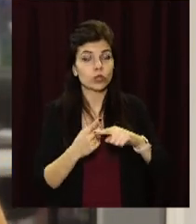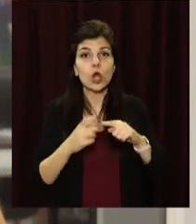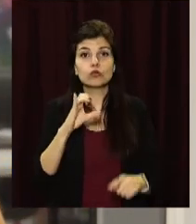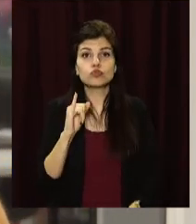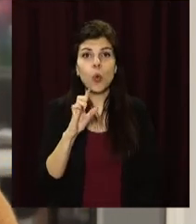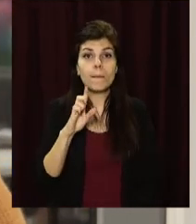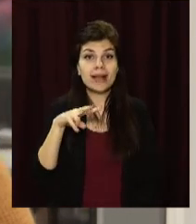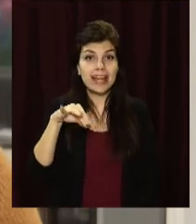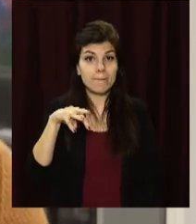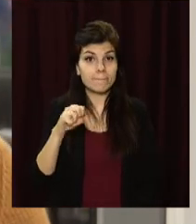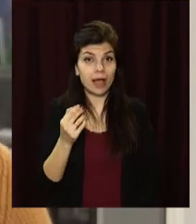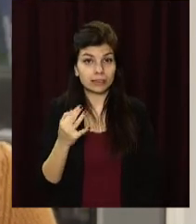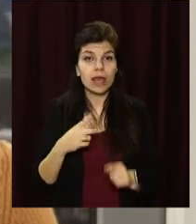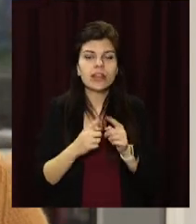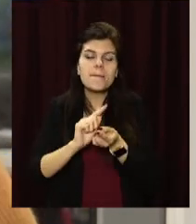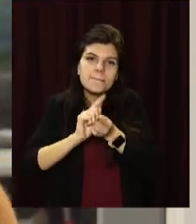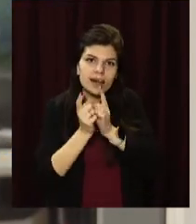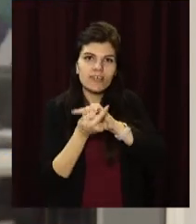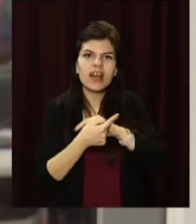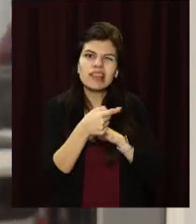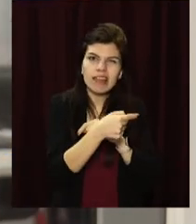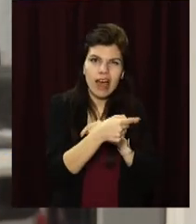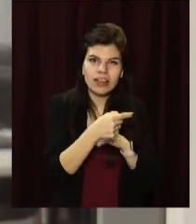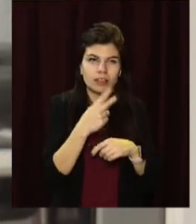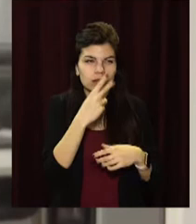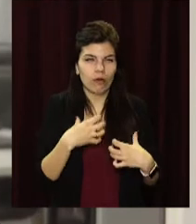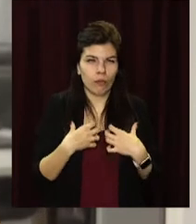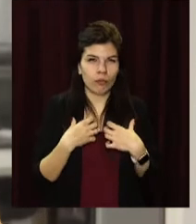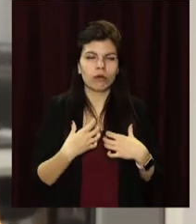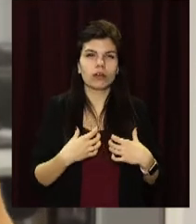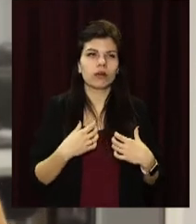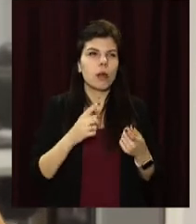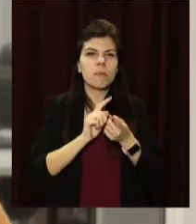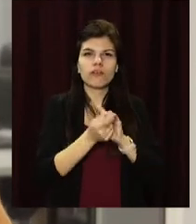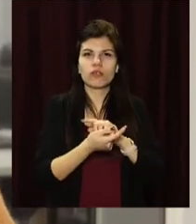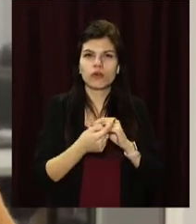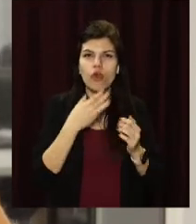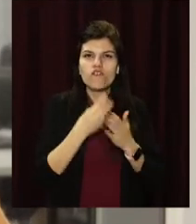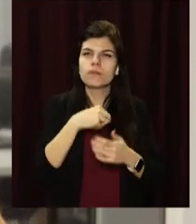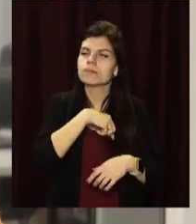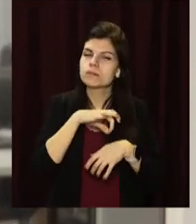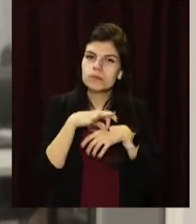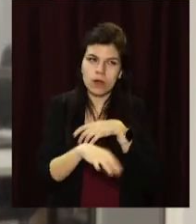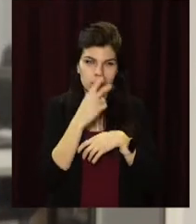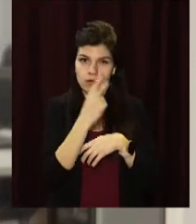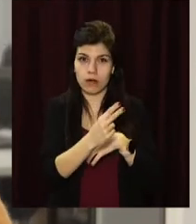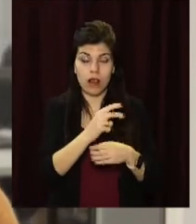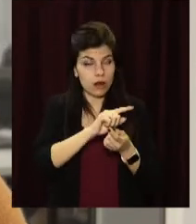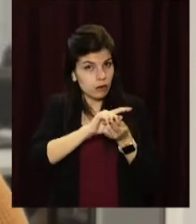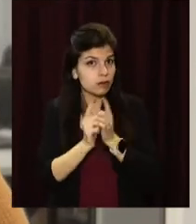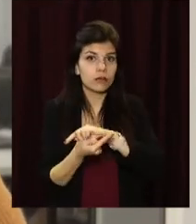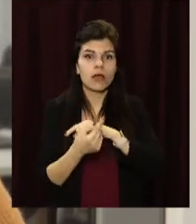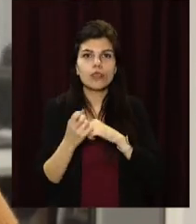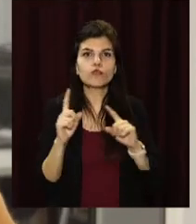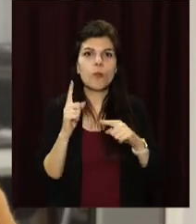про те, що перетворення негативних емоцій, перетворення страху, перетворення своїх болів, свого болю на